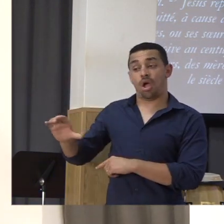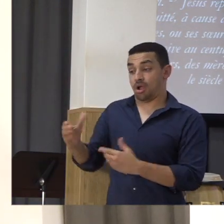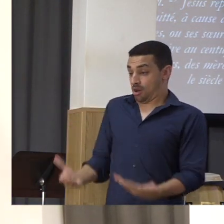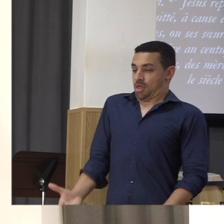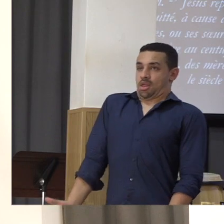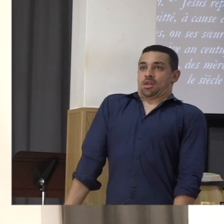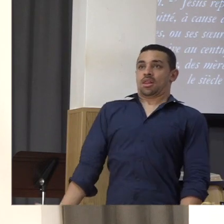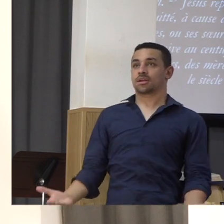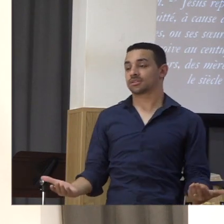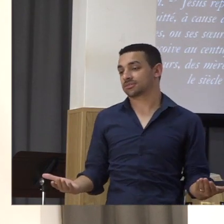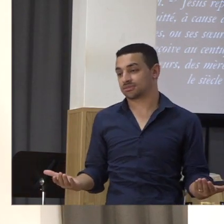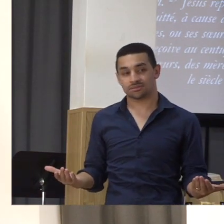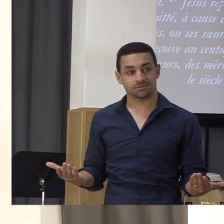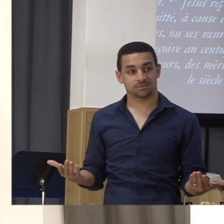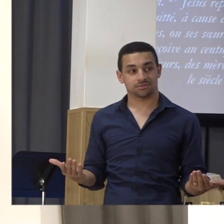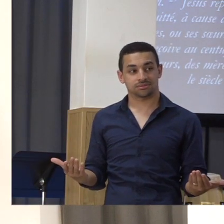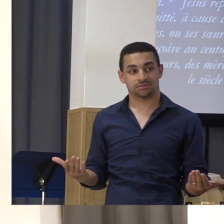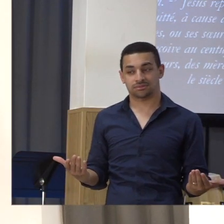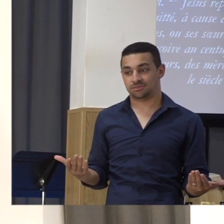dans ce siècle présent.